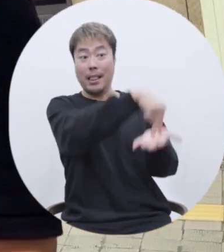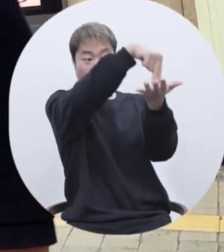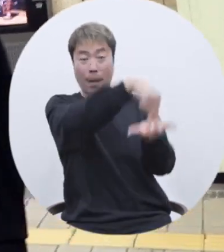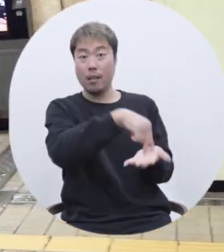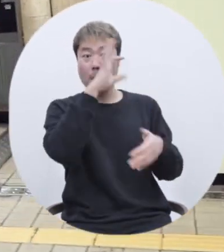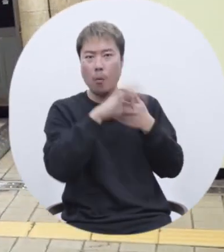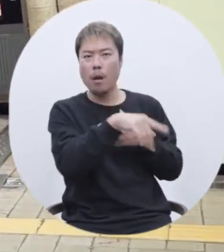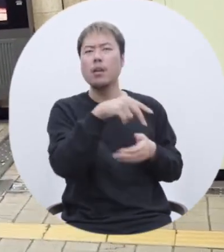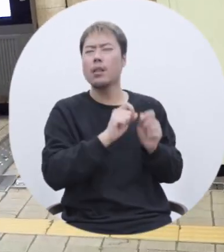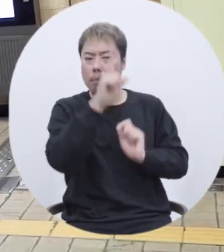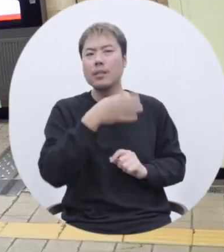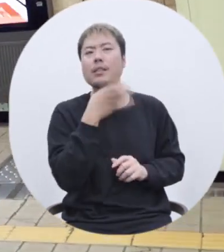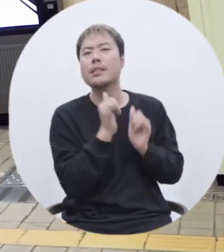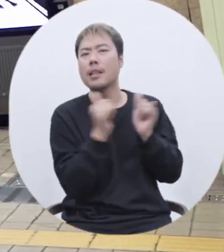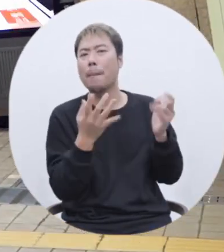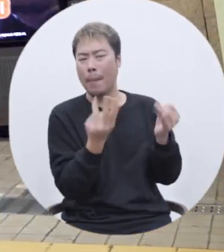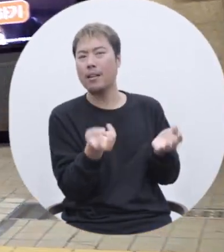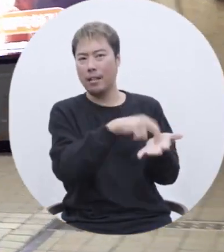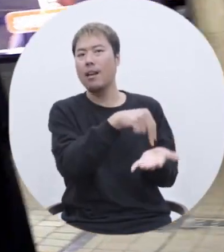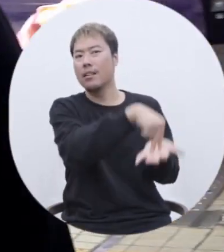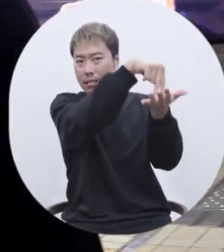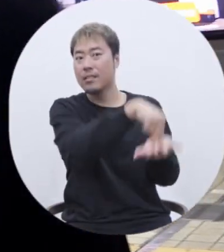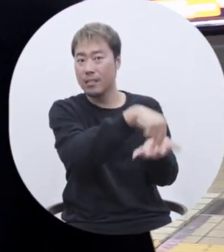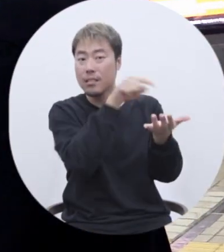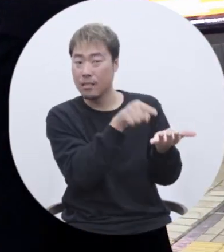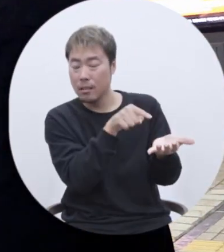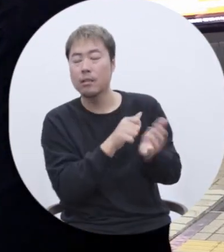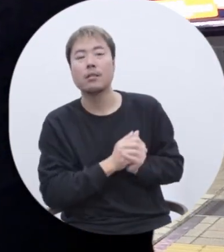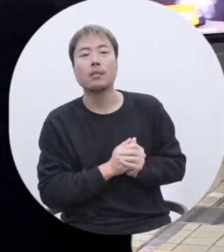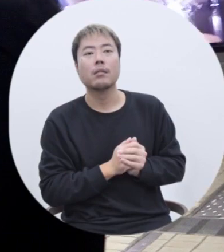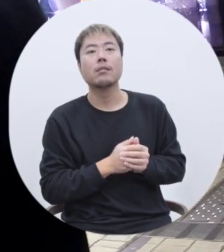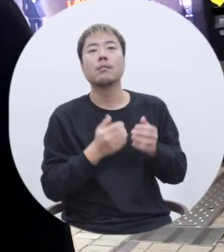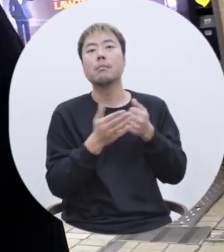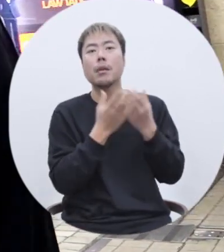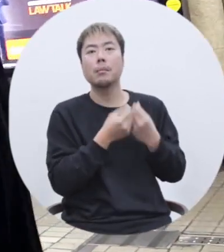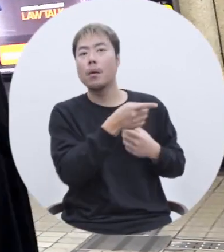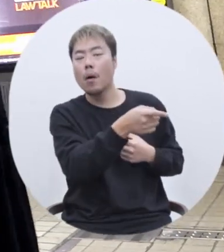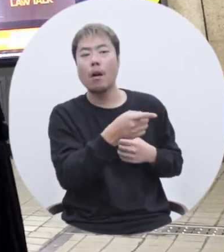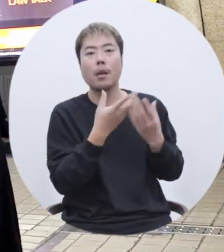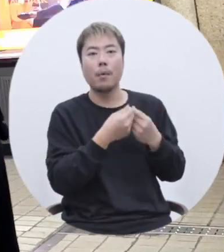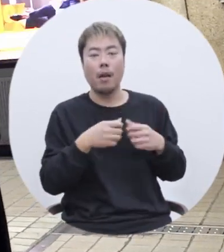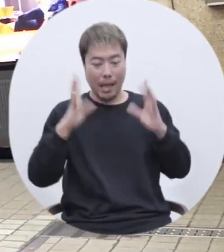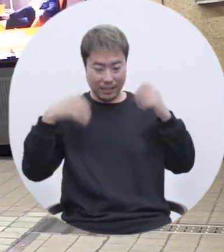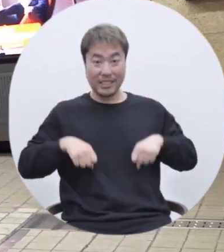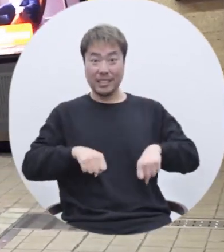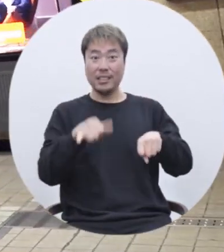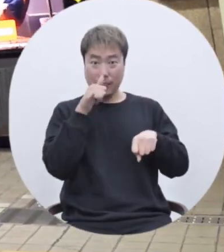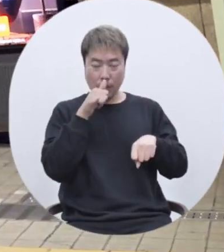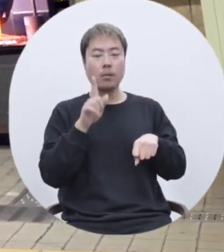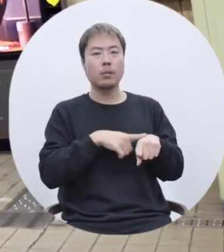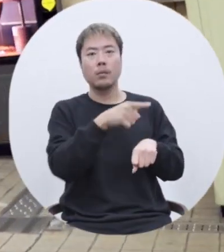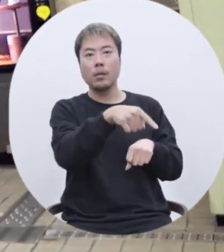어쨌든 할아버지 할머니들이 여기를 많이 이용하시잖아요. 그래서 만약에 이제 이렇게 유모차가 있고